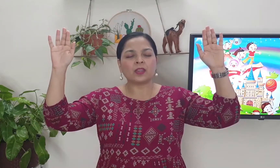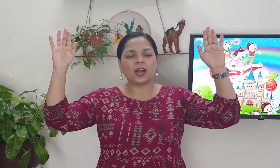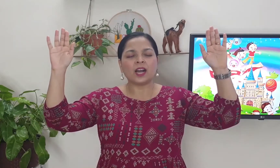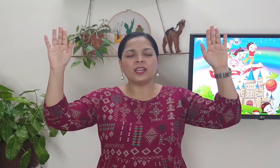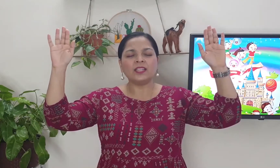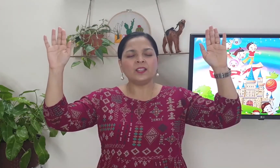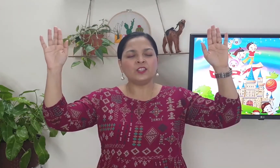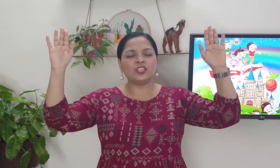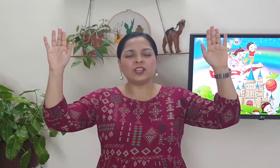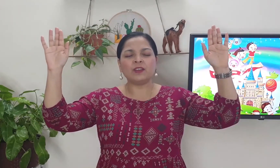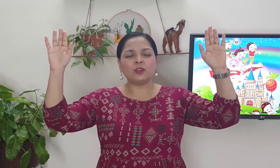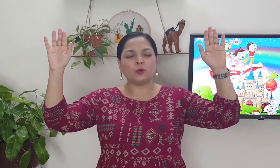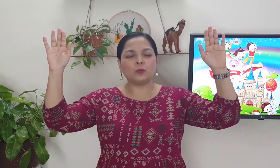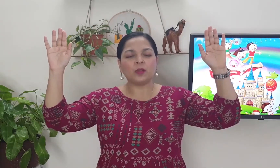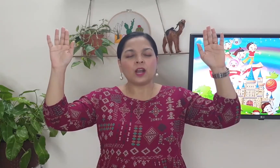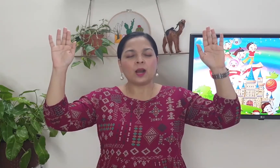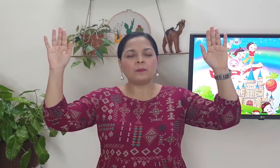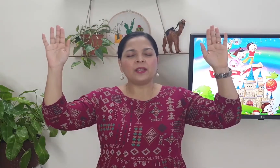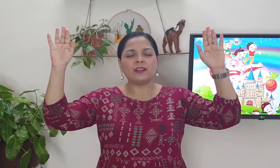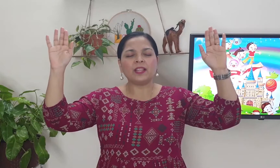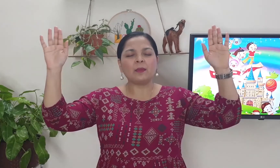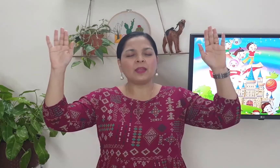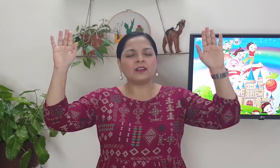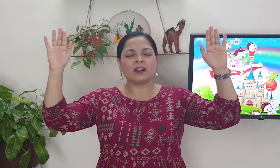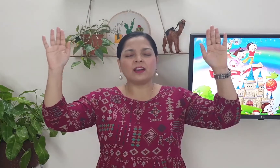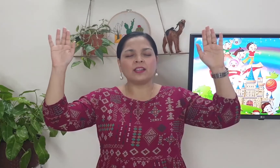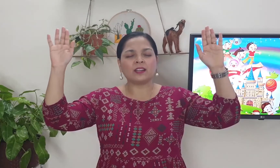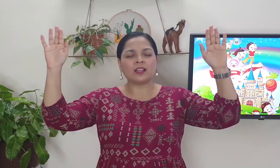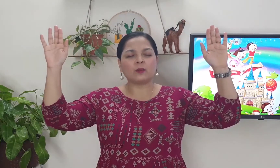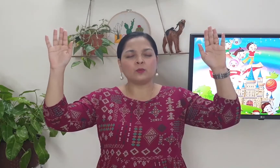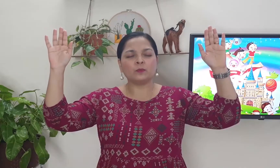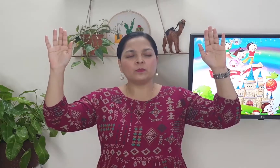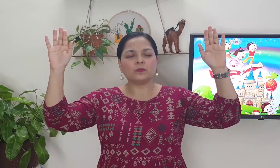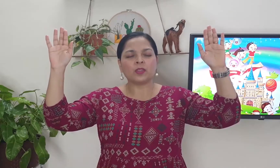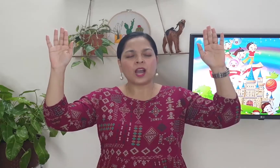द्वारे अनंत जीवनेला ग्रहण करत आहे.